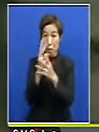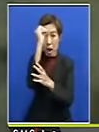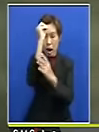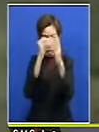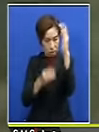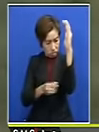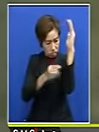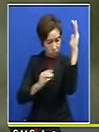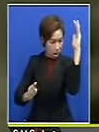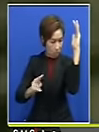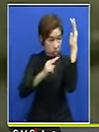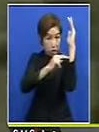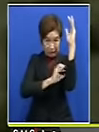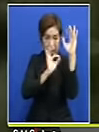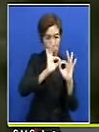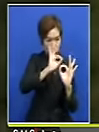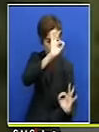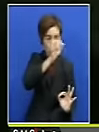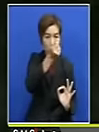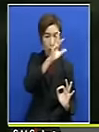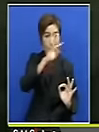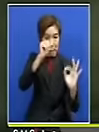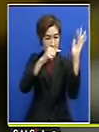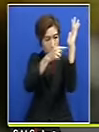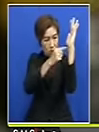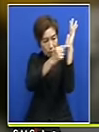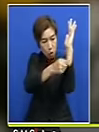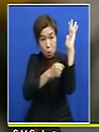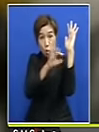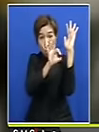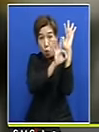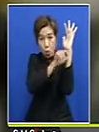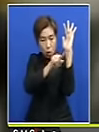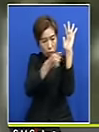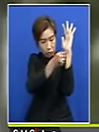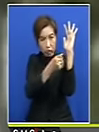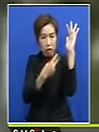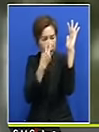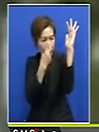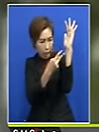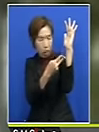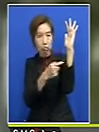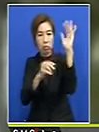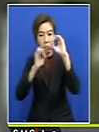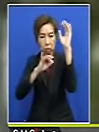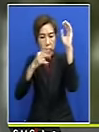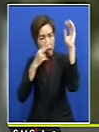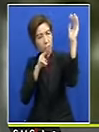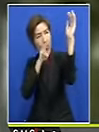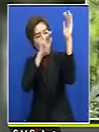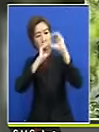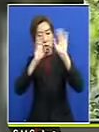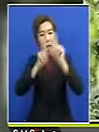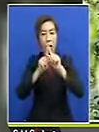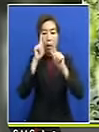ที่ปากโพรงอยู่สูงขึ้นไป15เมตรปากโพรงเห็นชัดเจนเลยว่ามีของมีคมไปแซะมีตาข่ายดักน